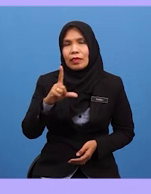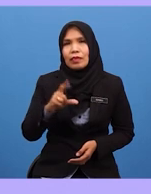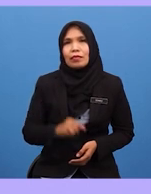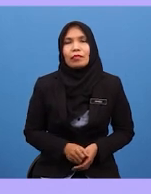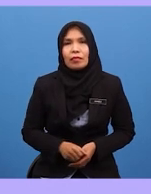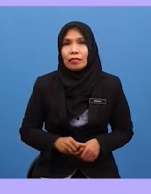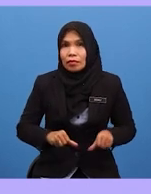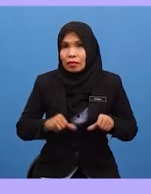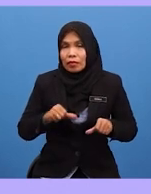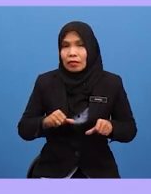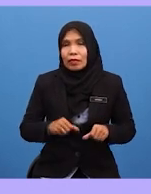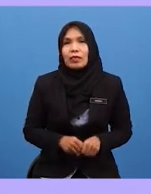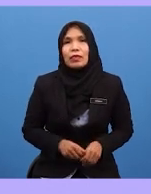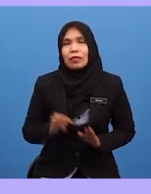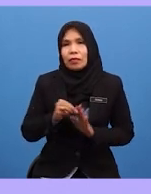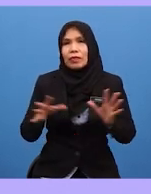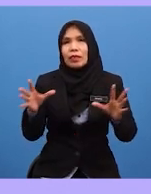saiz yang maksimum.